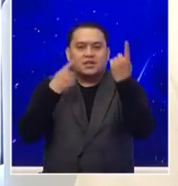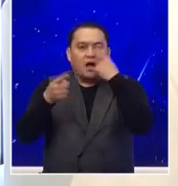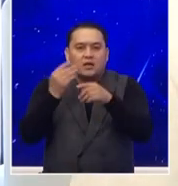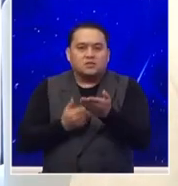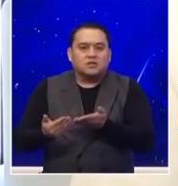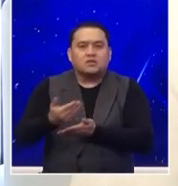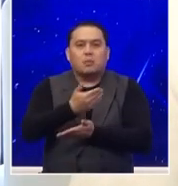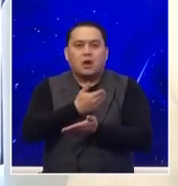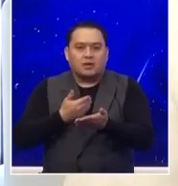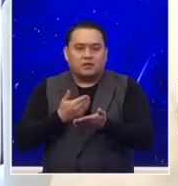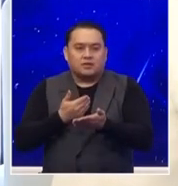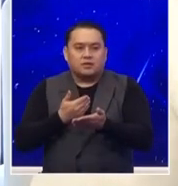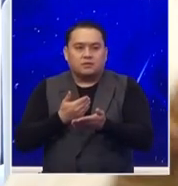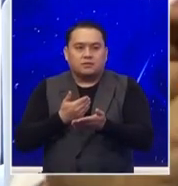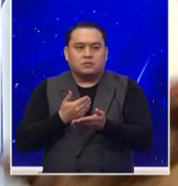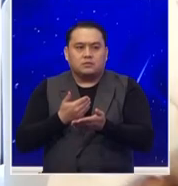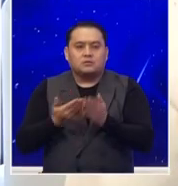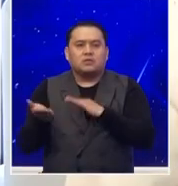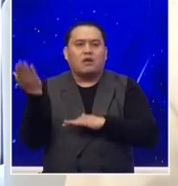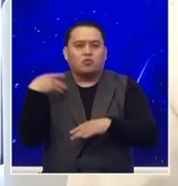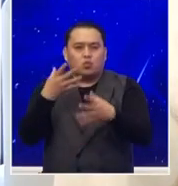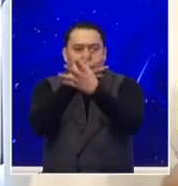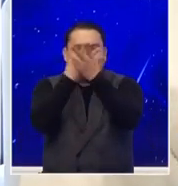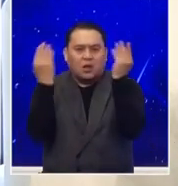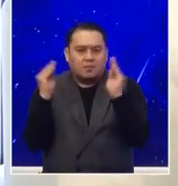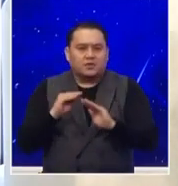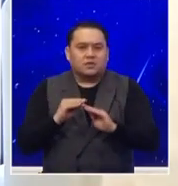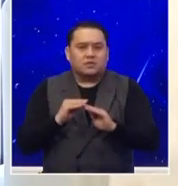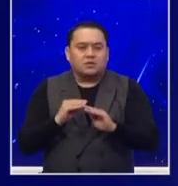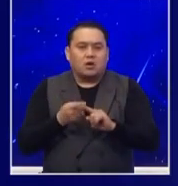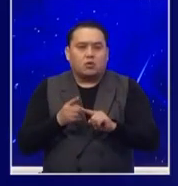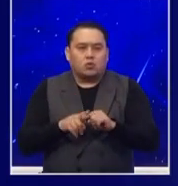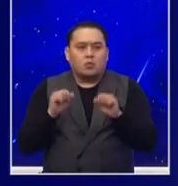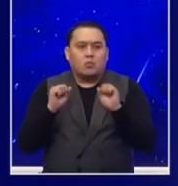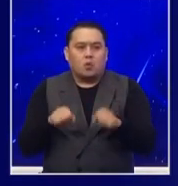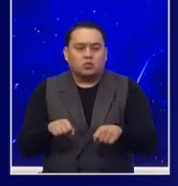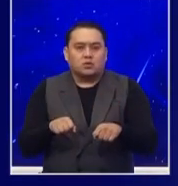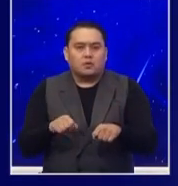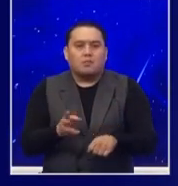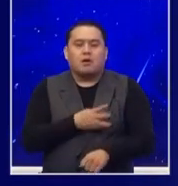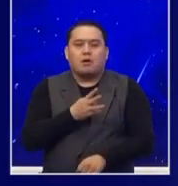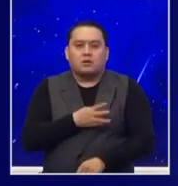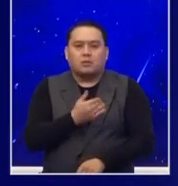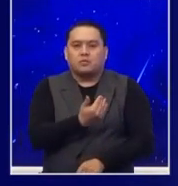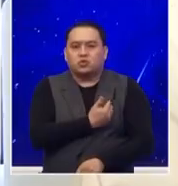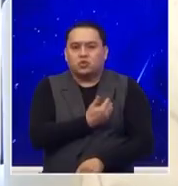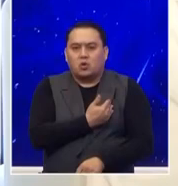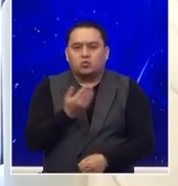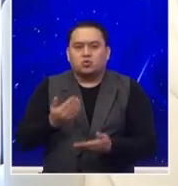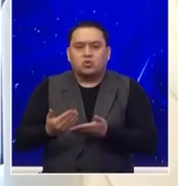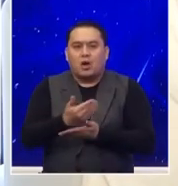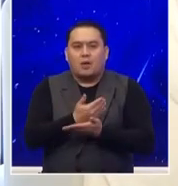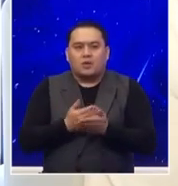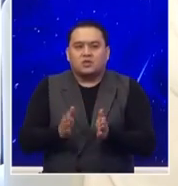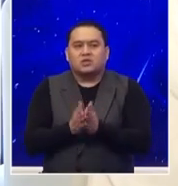которые затерялись где-то в семьях. Вот так можно сказать. Мы хотим собрать эти сказки,